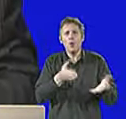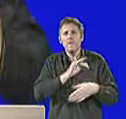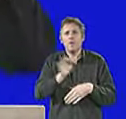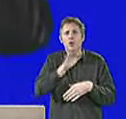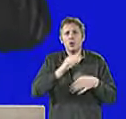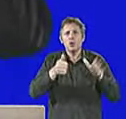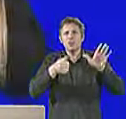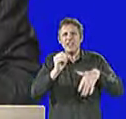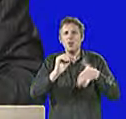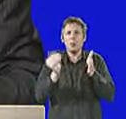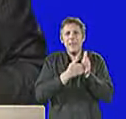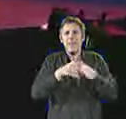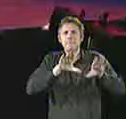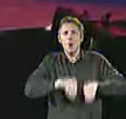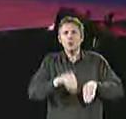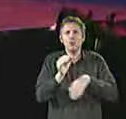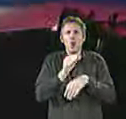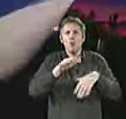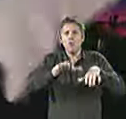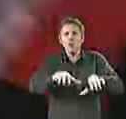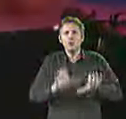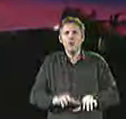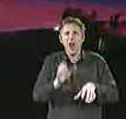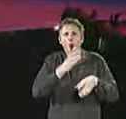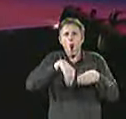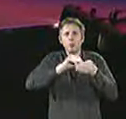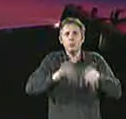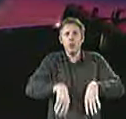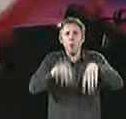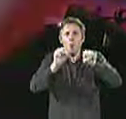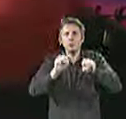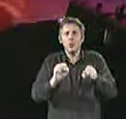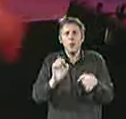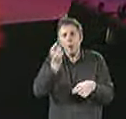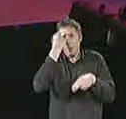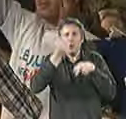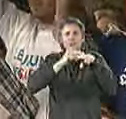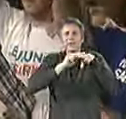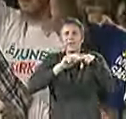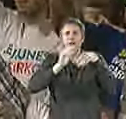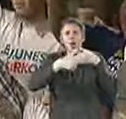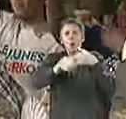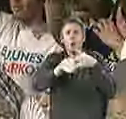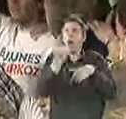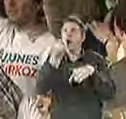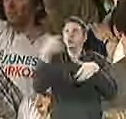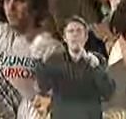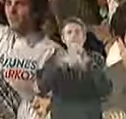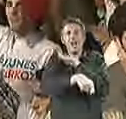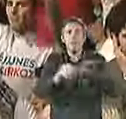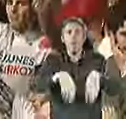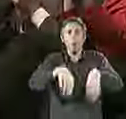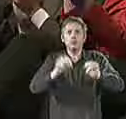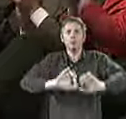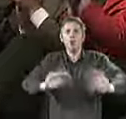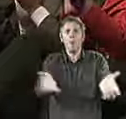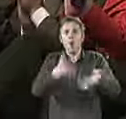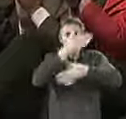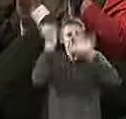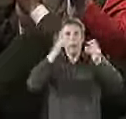de fonctionnaires en plus, sans avoir la moindre idée de savoir comment on financera cette dépense.